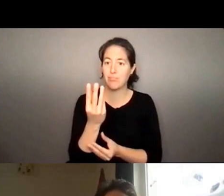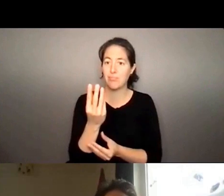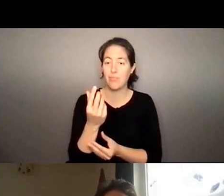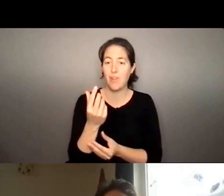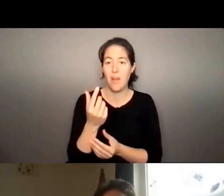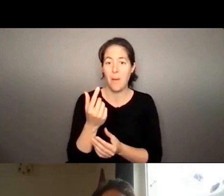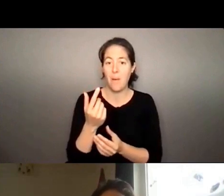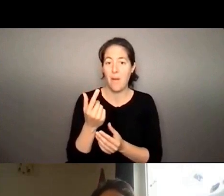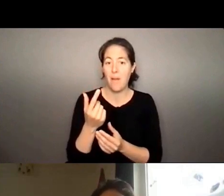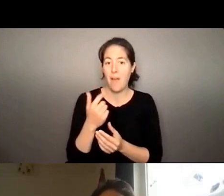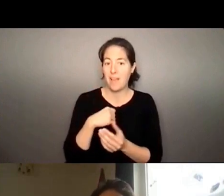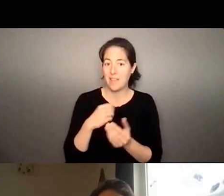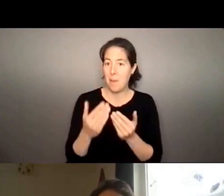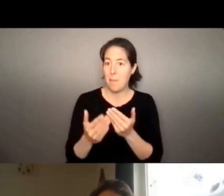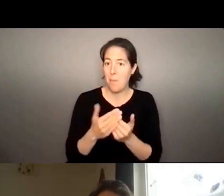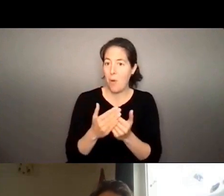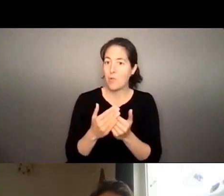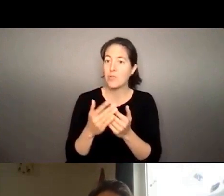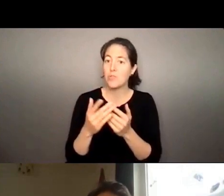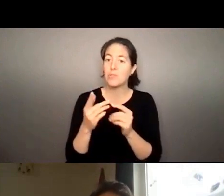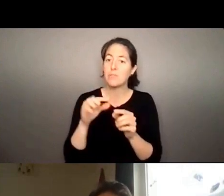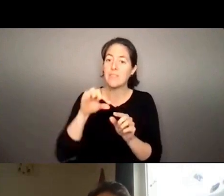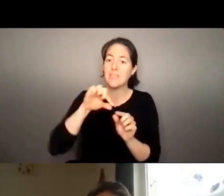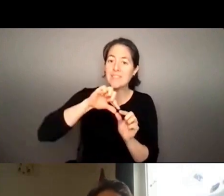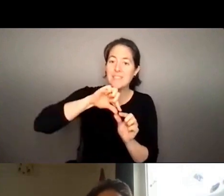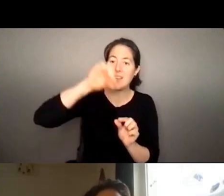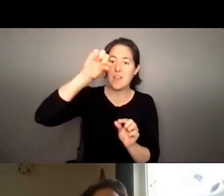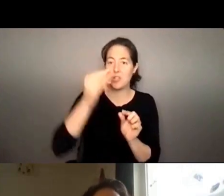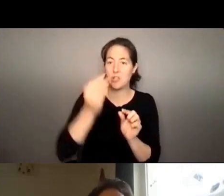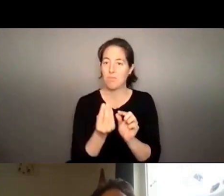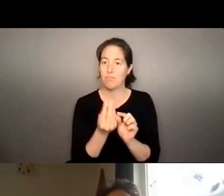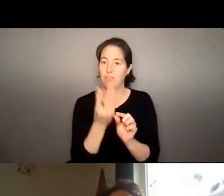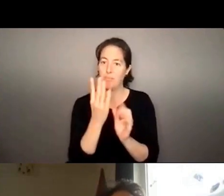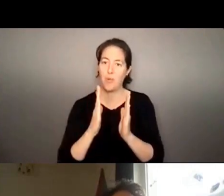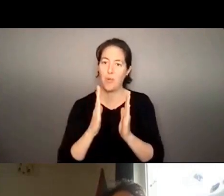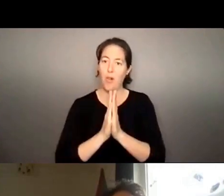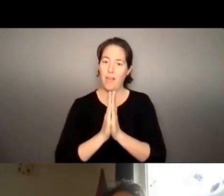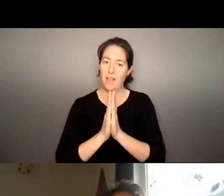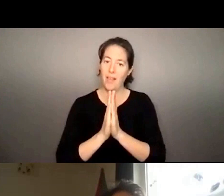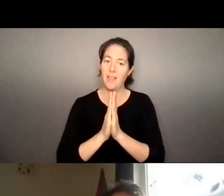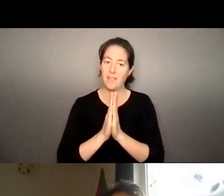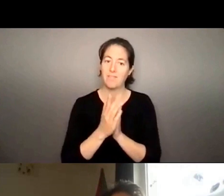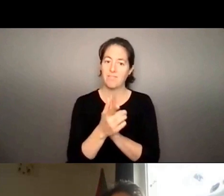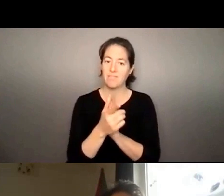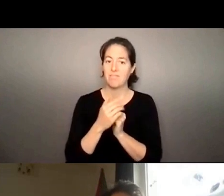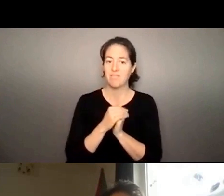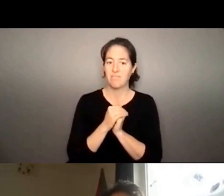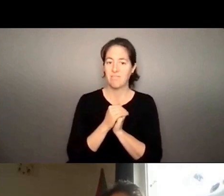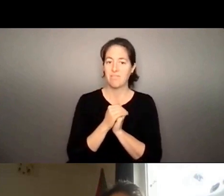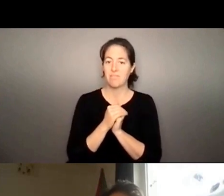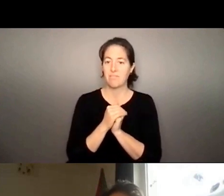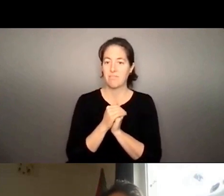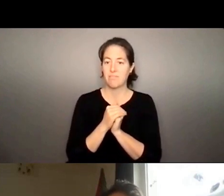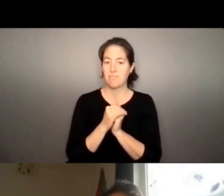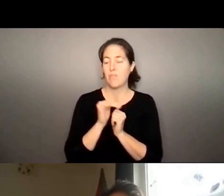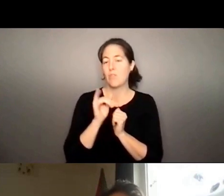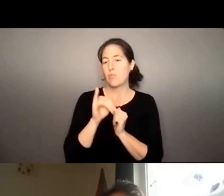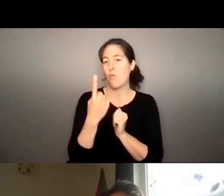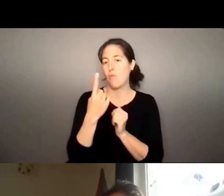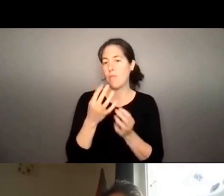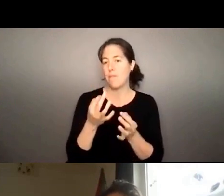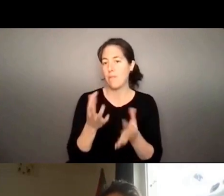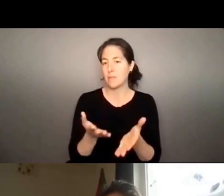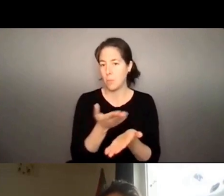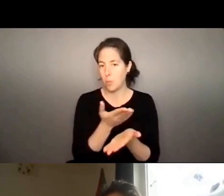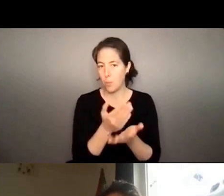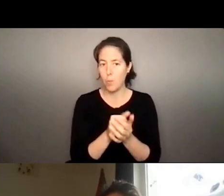à même les tiges des plantes qui vont sortir collées-collées. Fait que ça, c'est un petit setup. Tu sais, j'en ai un autre ici,